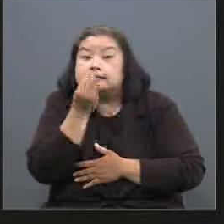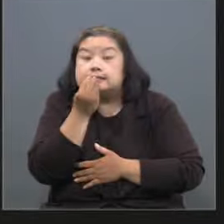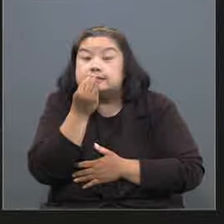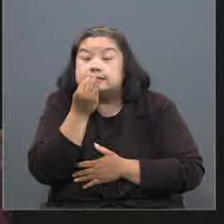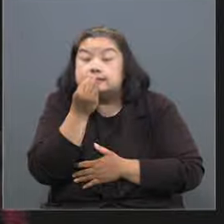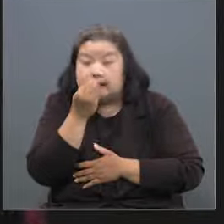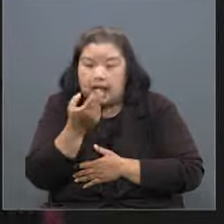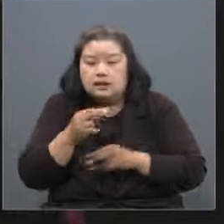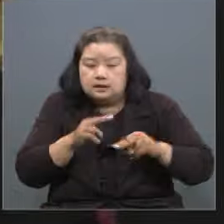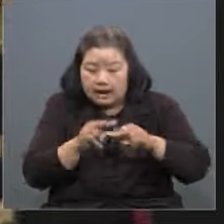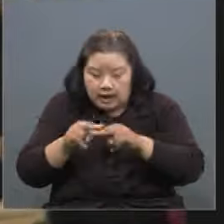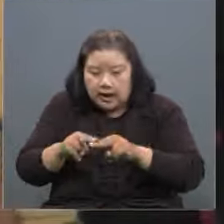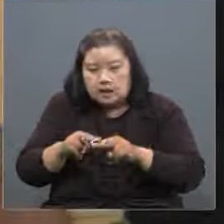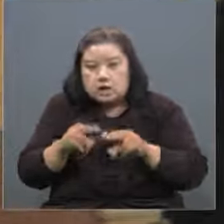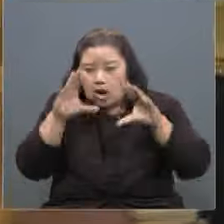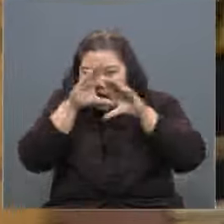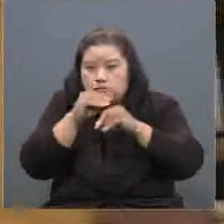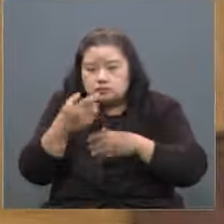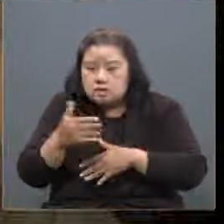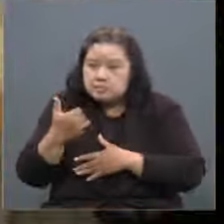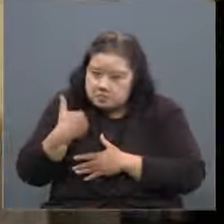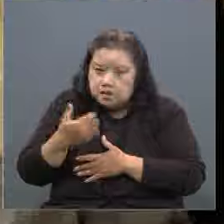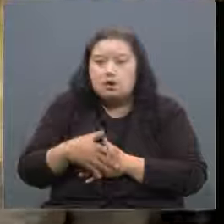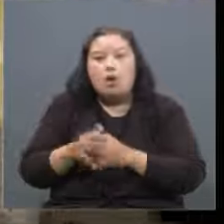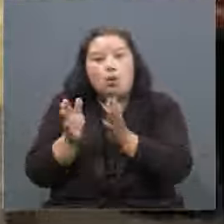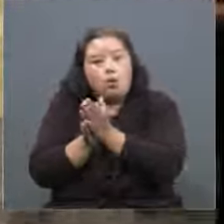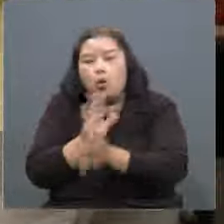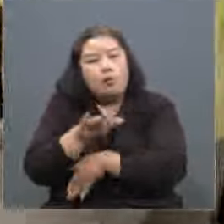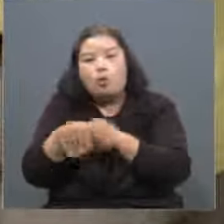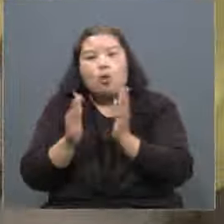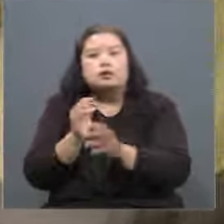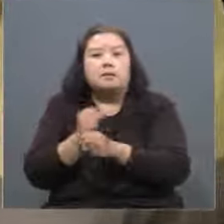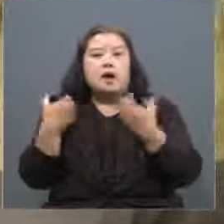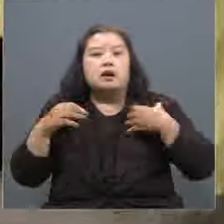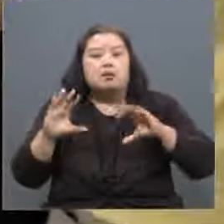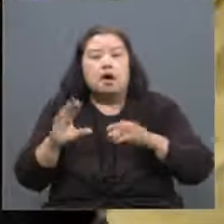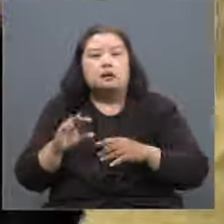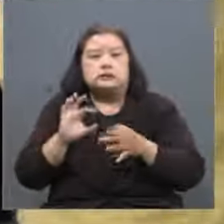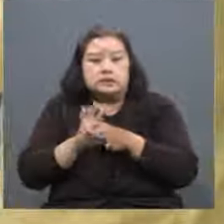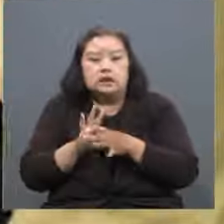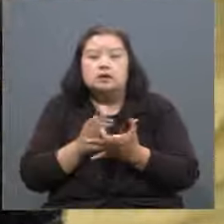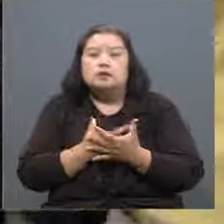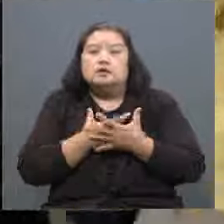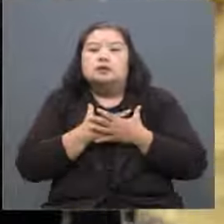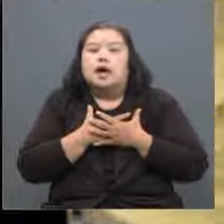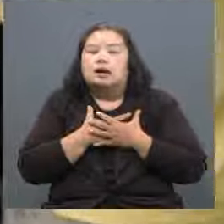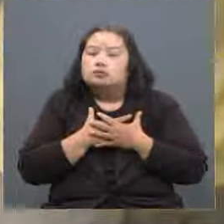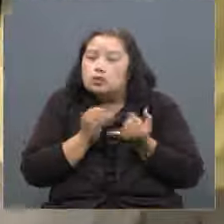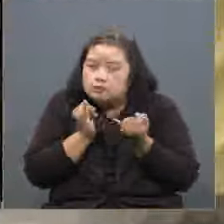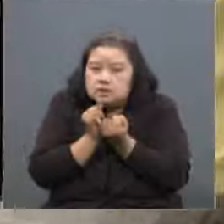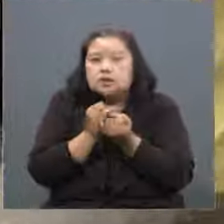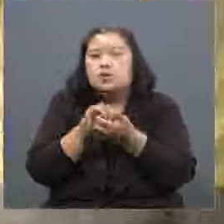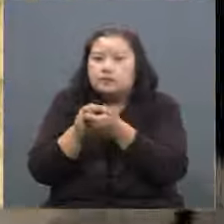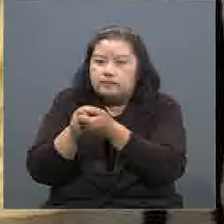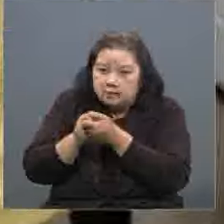ฐมนตรีแล้วก็หน่วยงานภาครัฐนะคะถือว่าเป็นการเชื่อมความสัมพันธ์แล้วที่สำคัญก็คือ